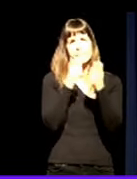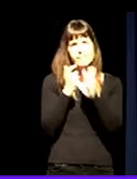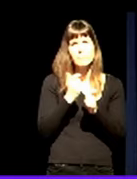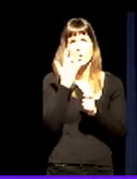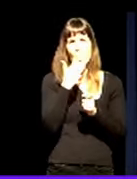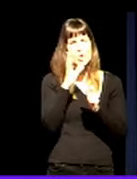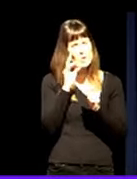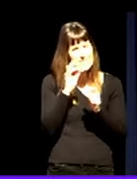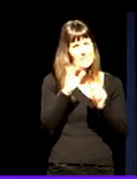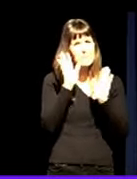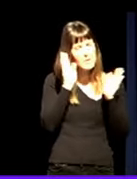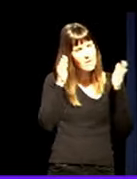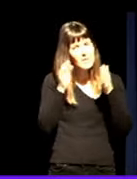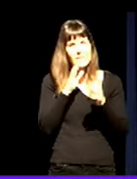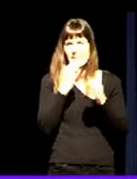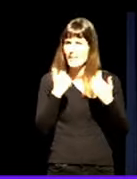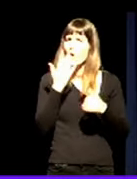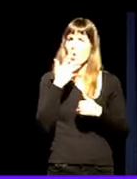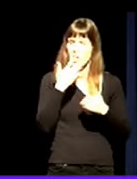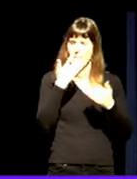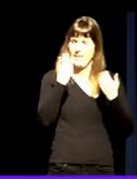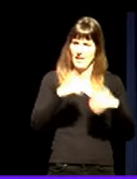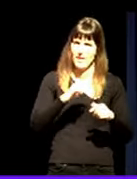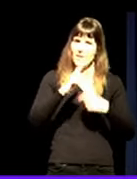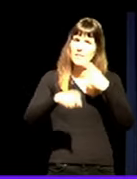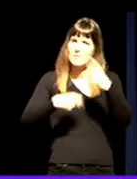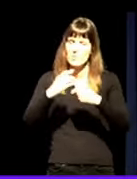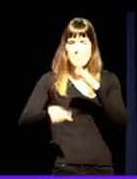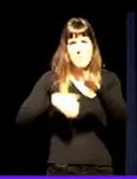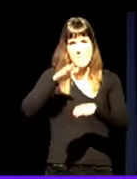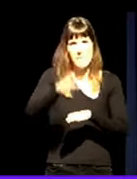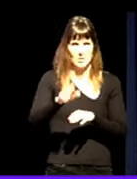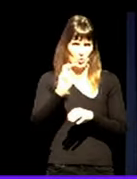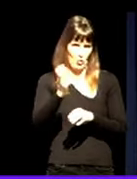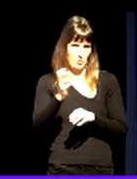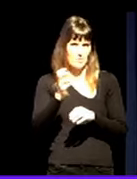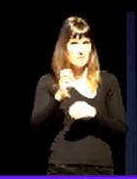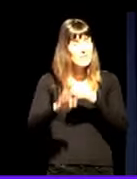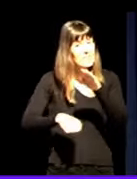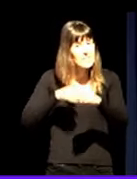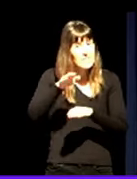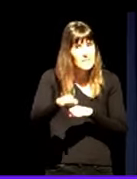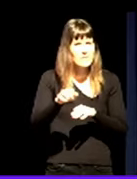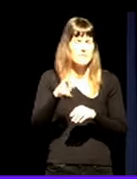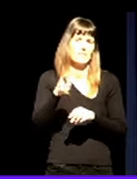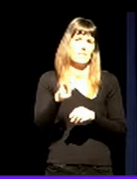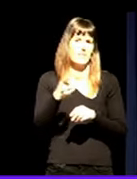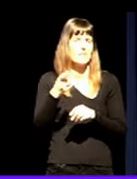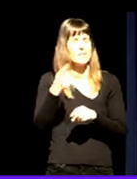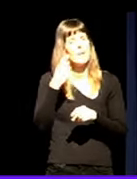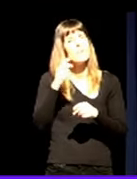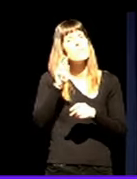beste dimensio batera pasatu direlako. Beste balioerantzi bat dute, urre borrezko balioa hartu dute.